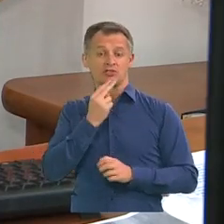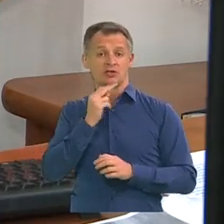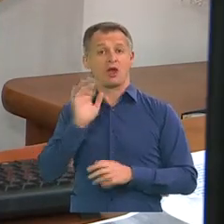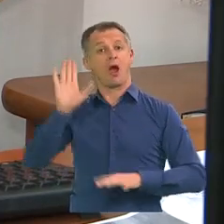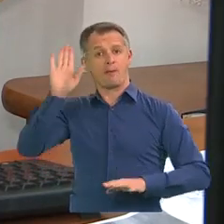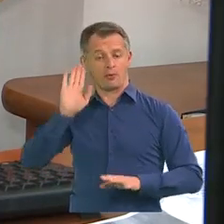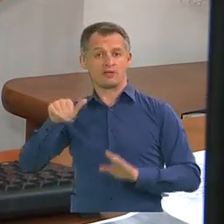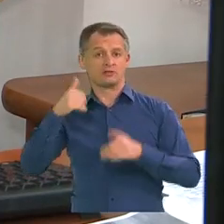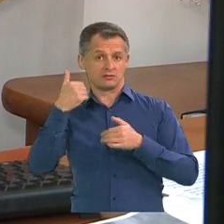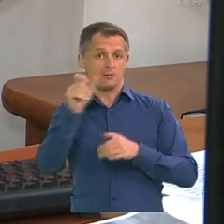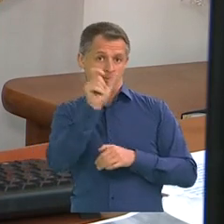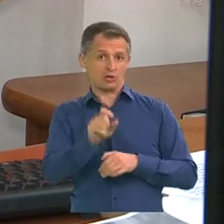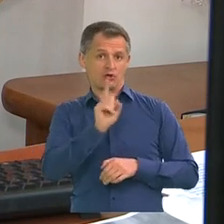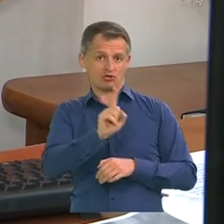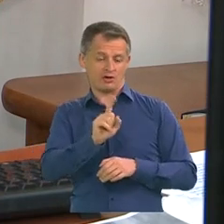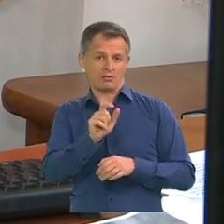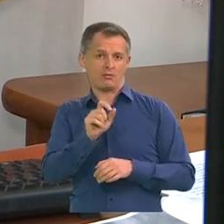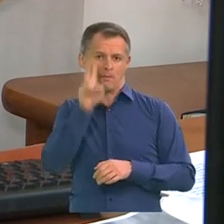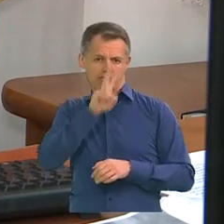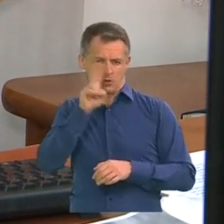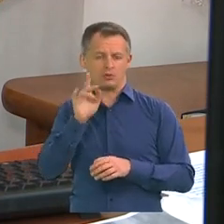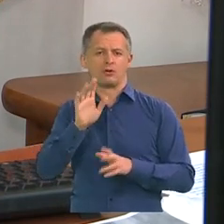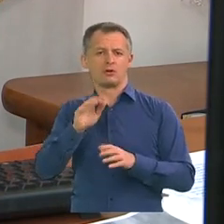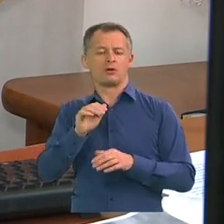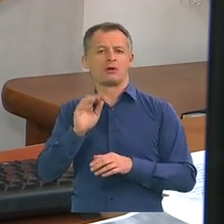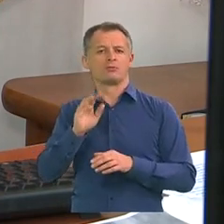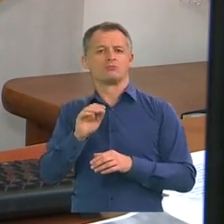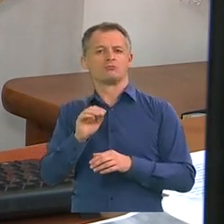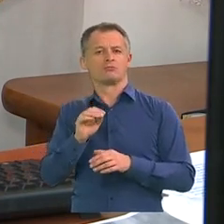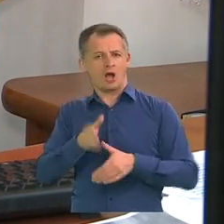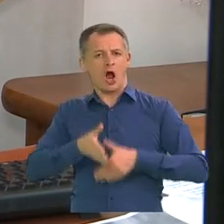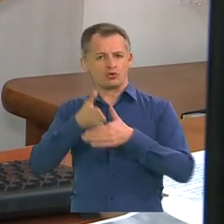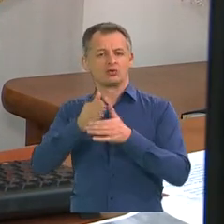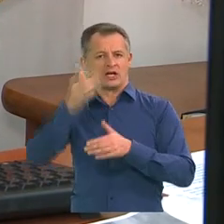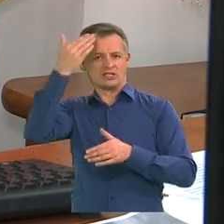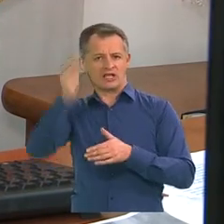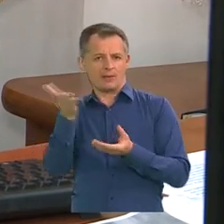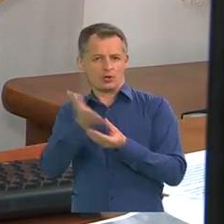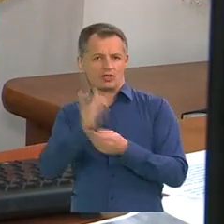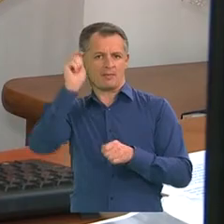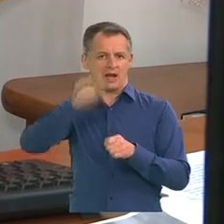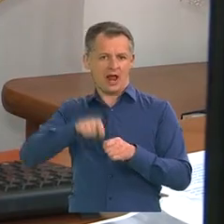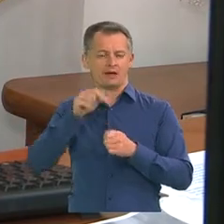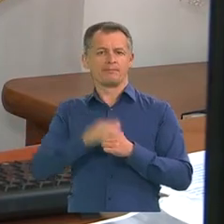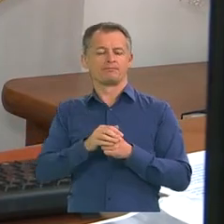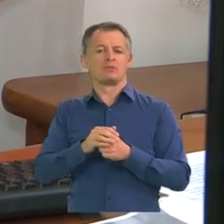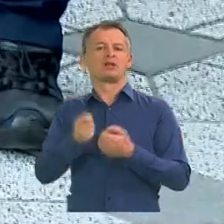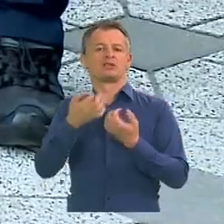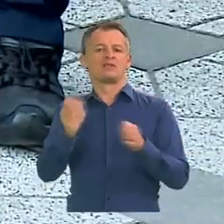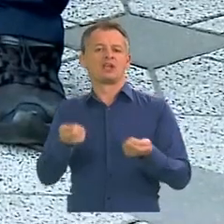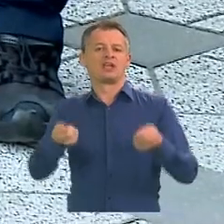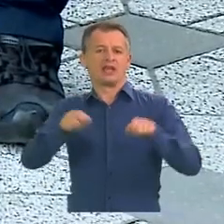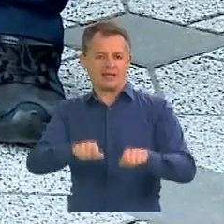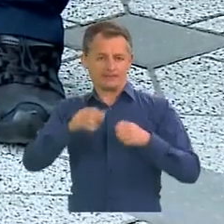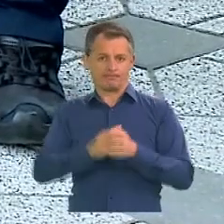promis persoanei că va interveni astfel încât să scape de dosarul penal, acesta să fie clasat. Cei